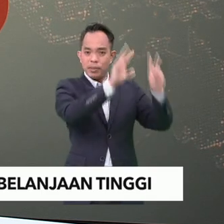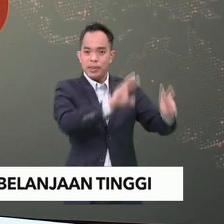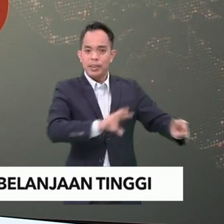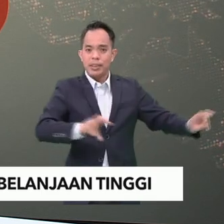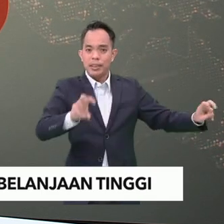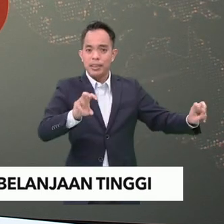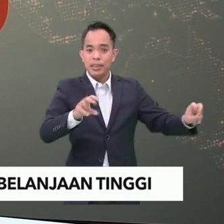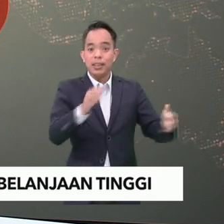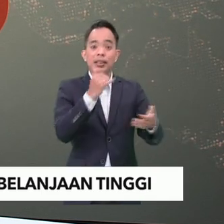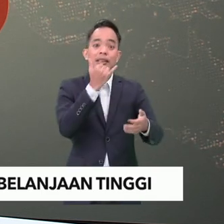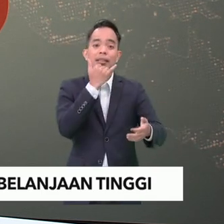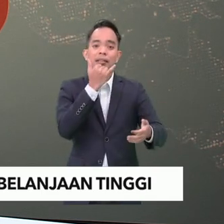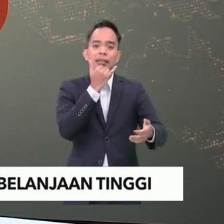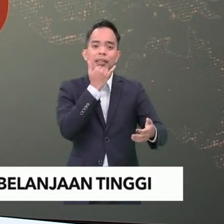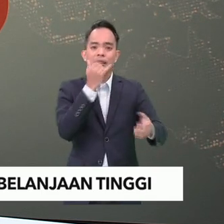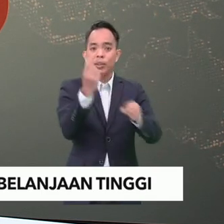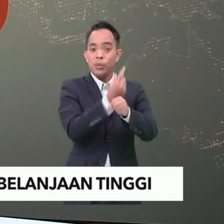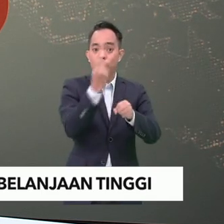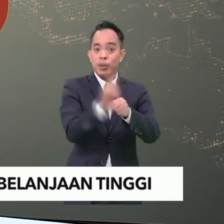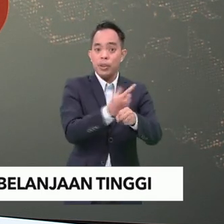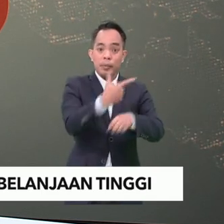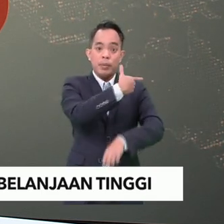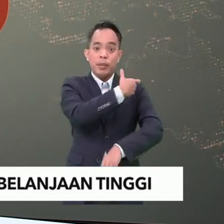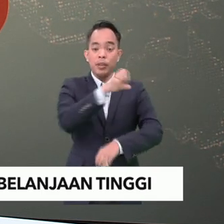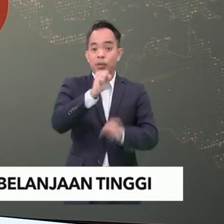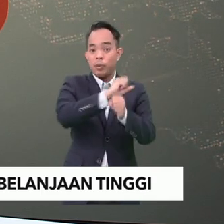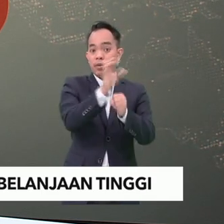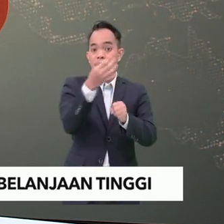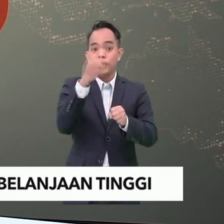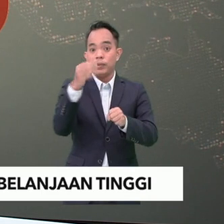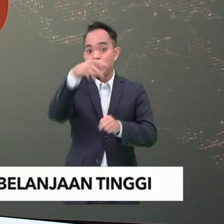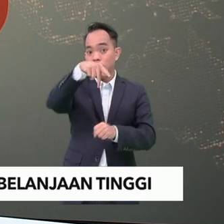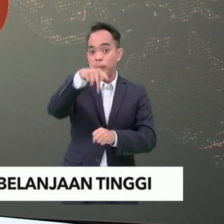guna pemberian vaksin kubis 19 ketua